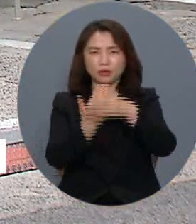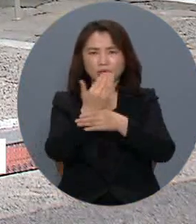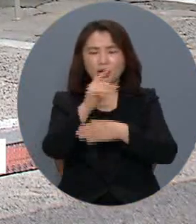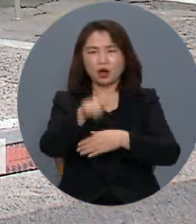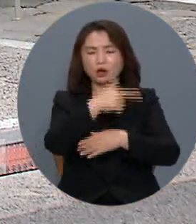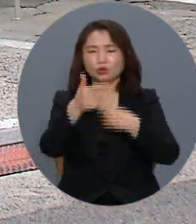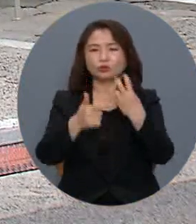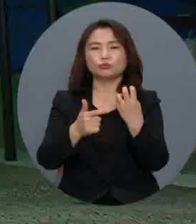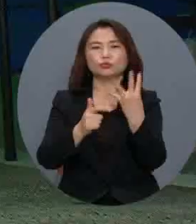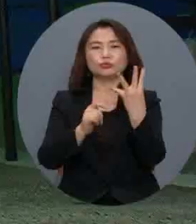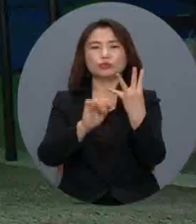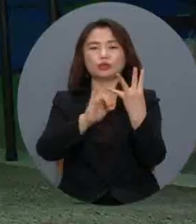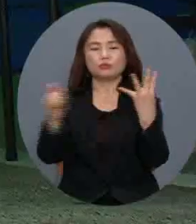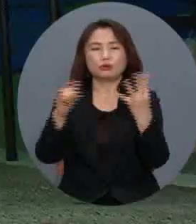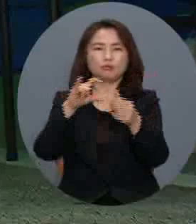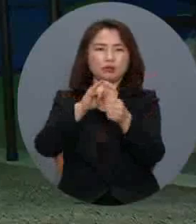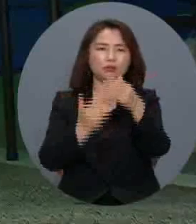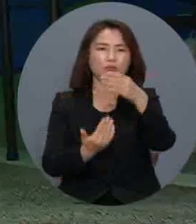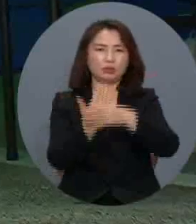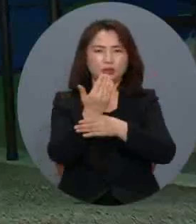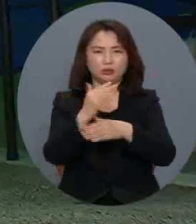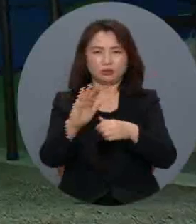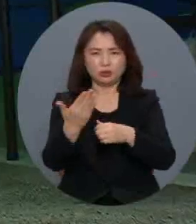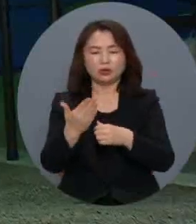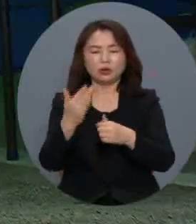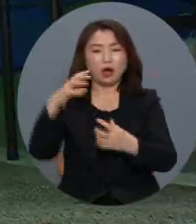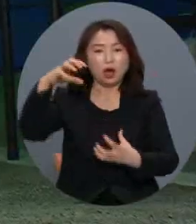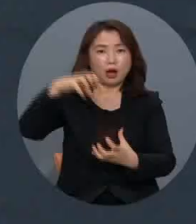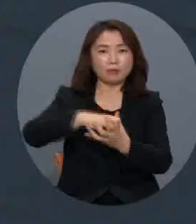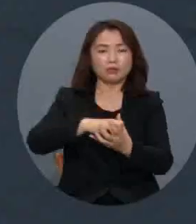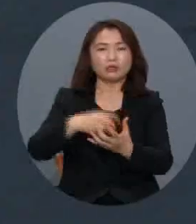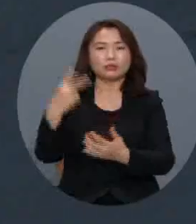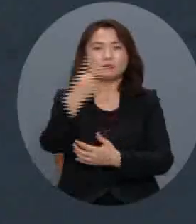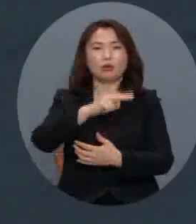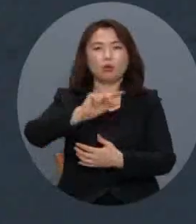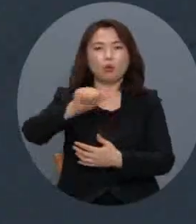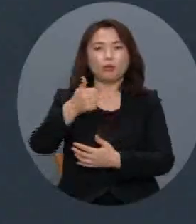하루 새 24명이 추가 확진 판정을 받으면서 누적